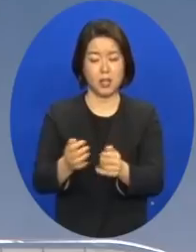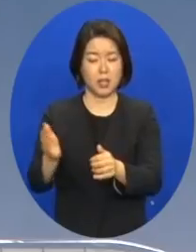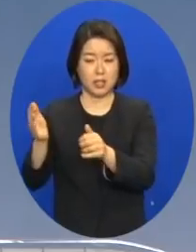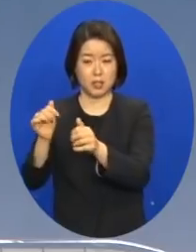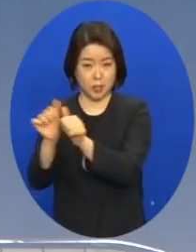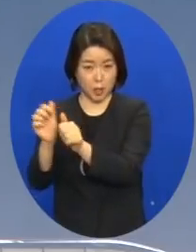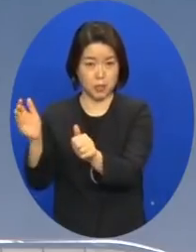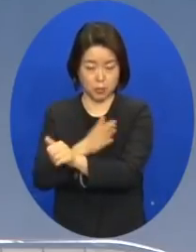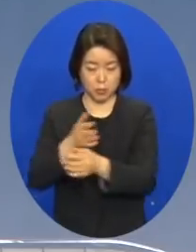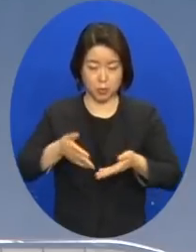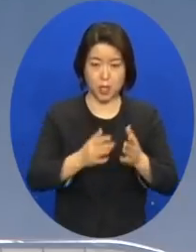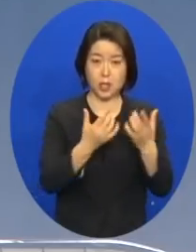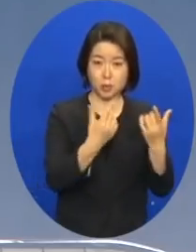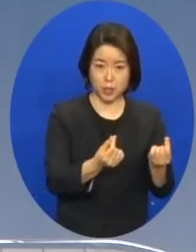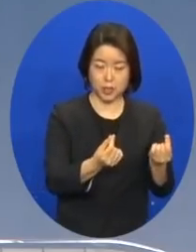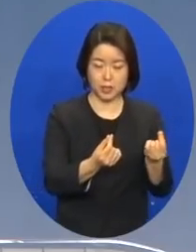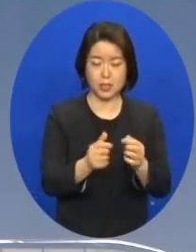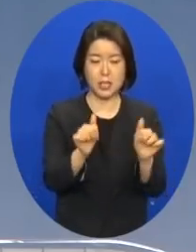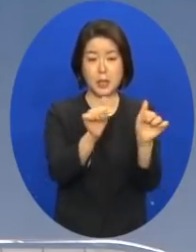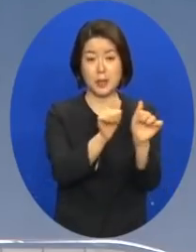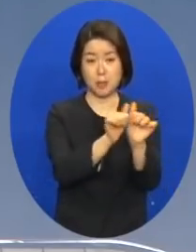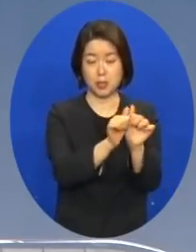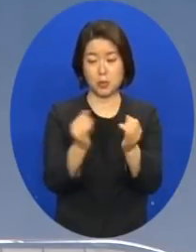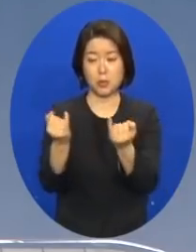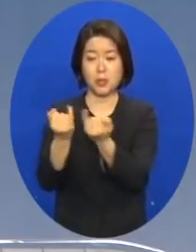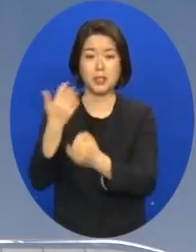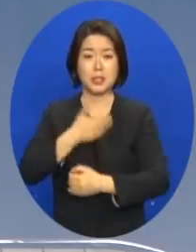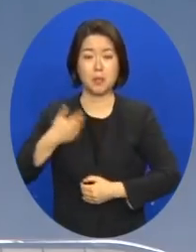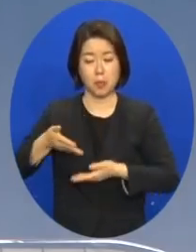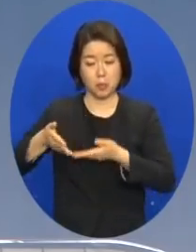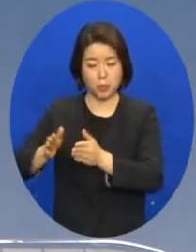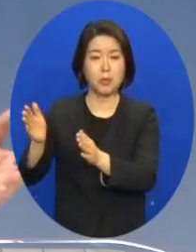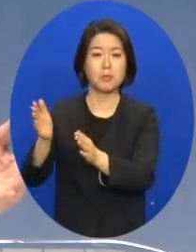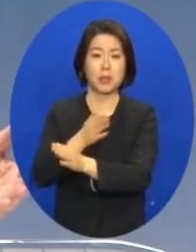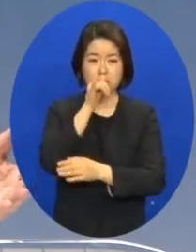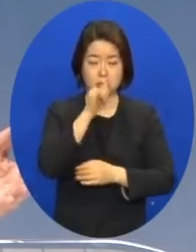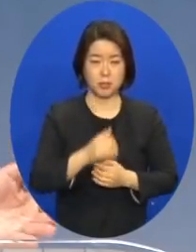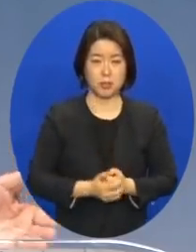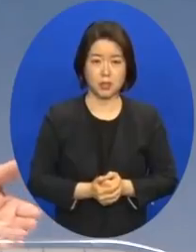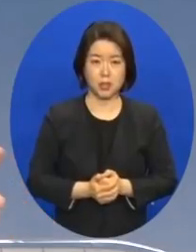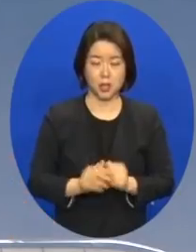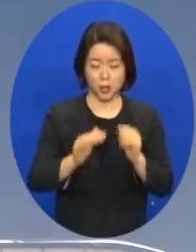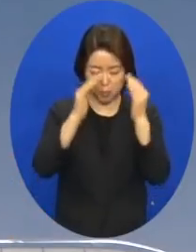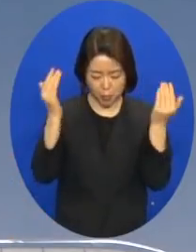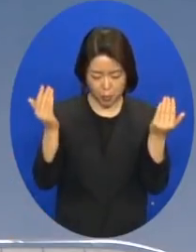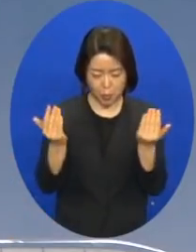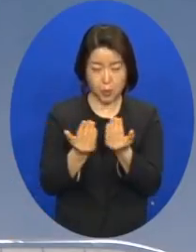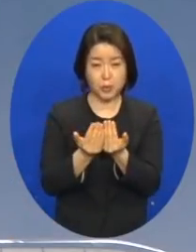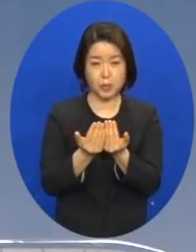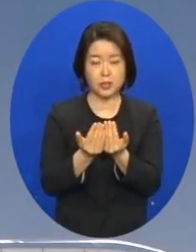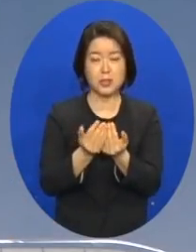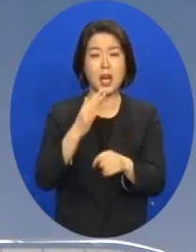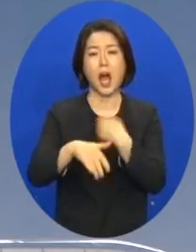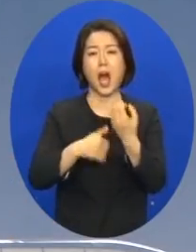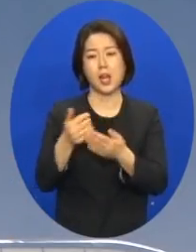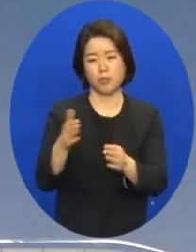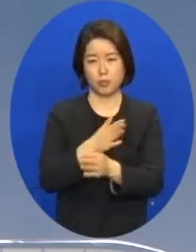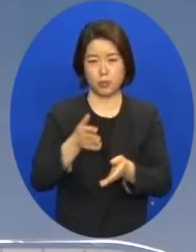것과 마찬가지로 남자도 여자의 몸에서 났습니다. 그리고 모든 것은 다 하나님에게서 났습니다.